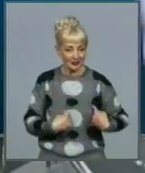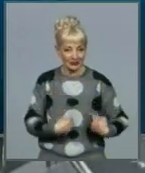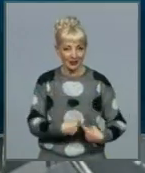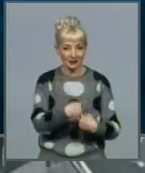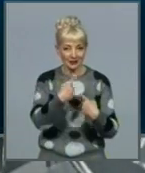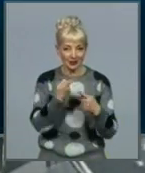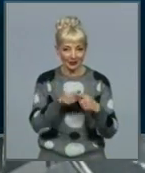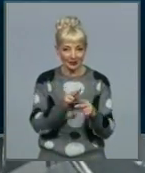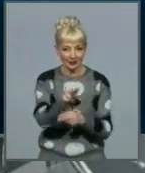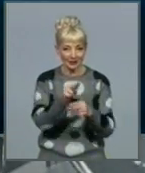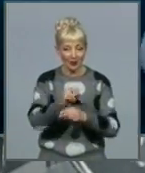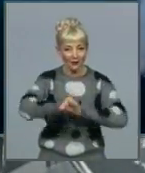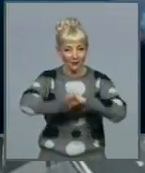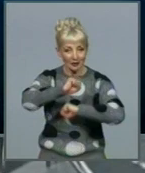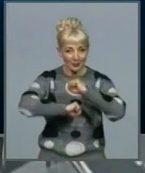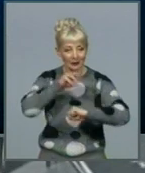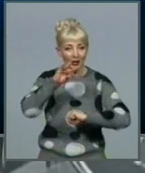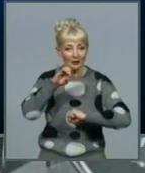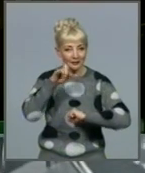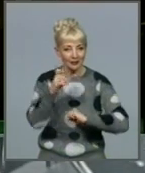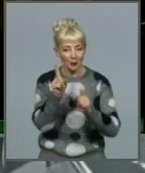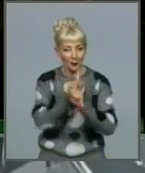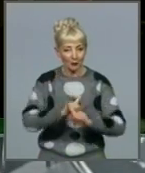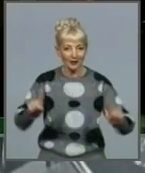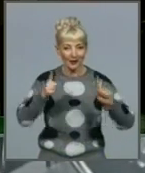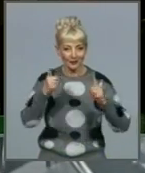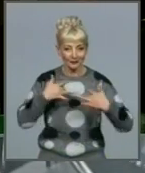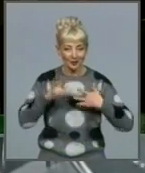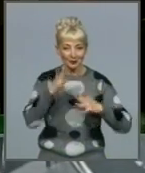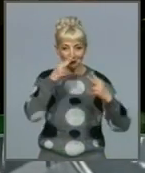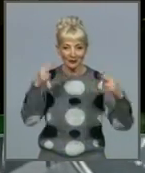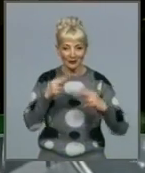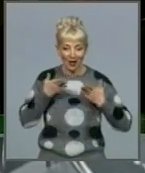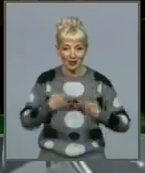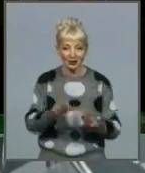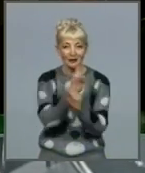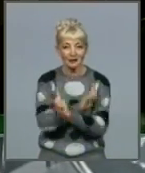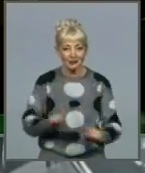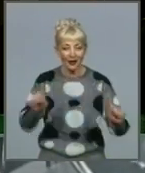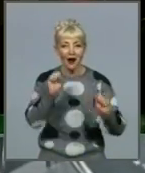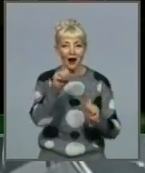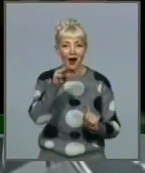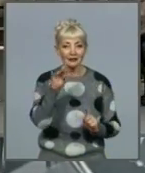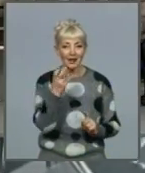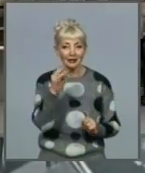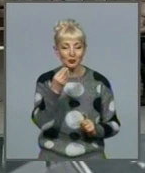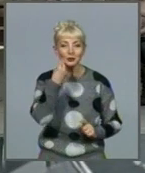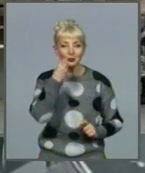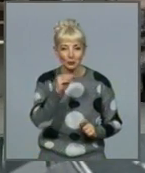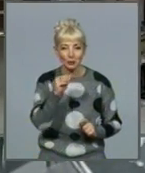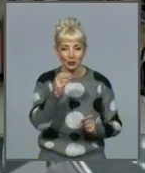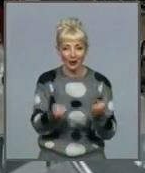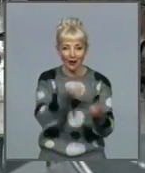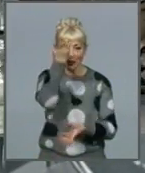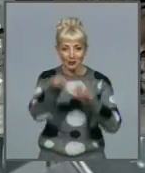і тигр здивують своїми унікальними трюками. Ви станете свідком народження дива в ілюзіон-атракціоні з трюками кращих ілюзіоністів світу. Цей